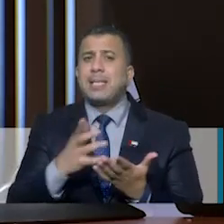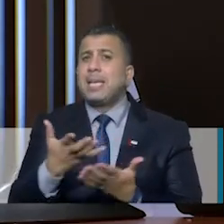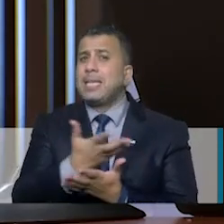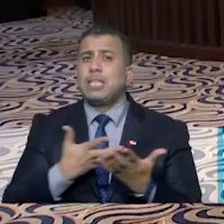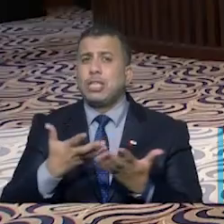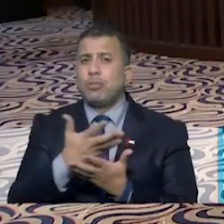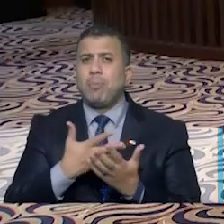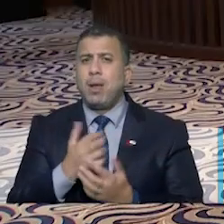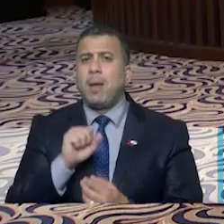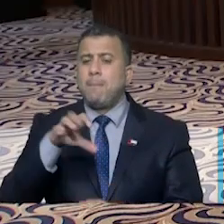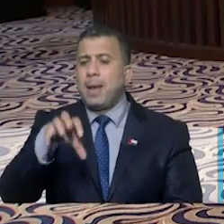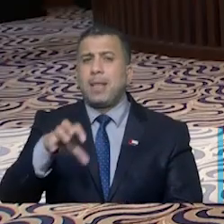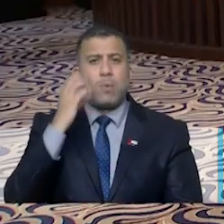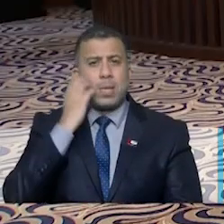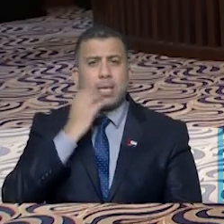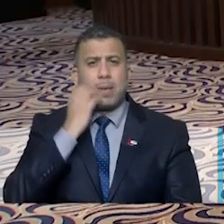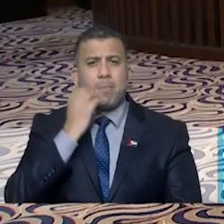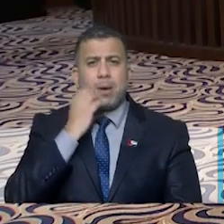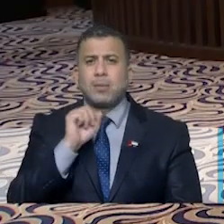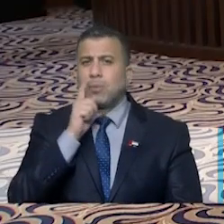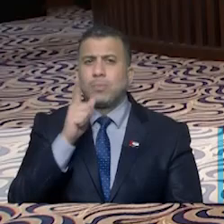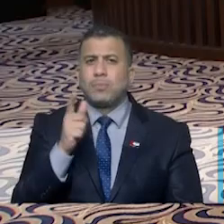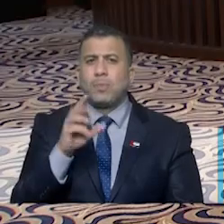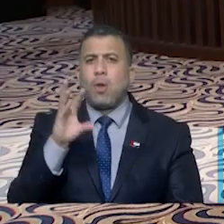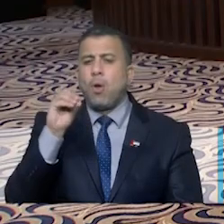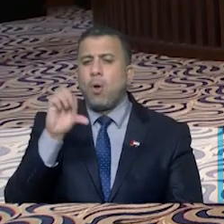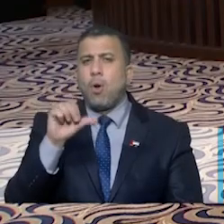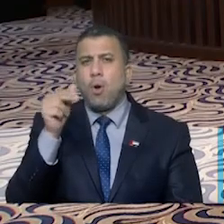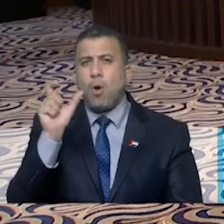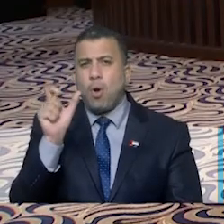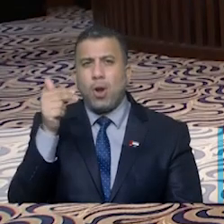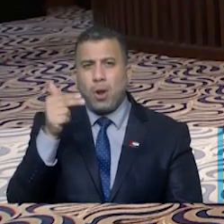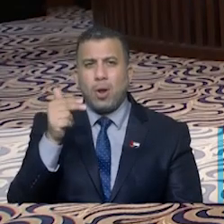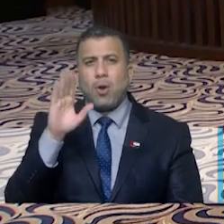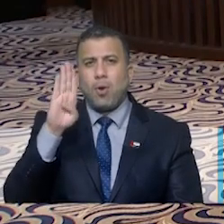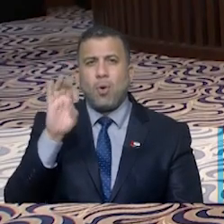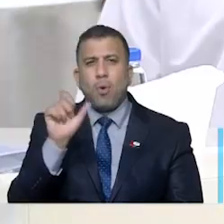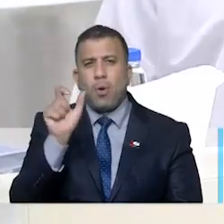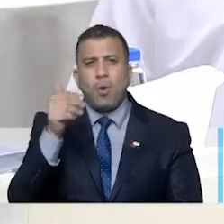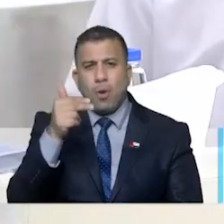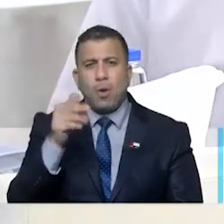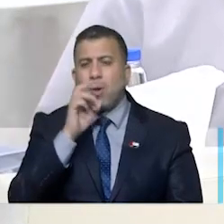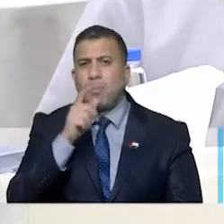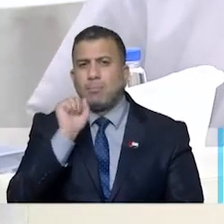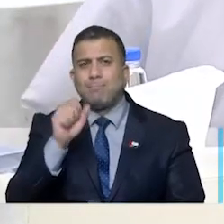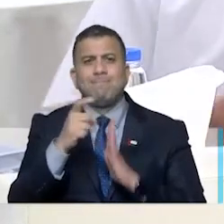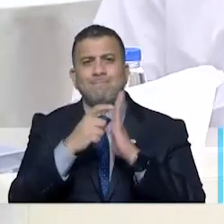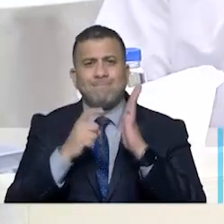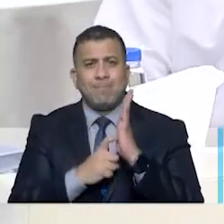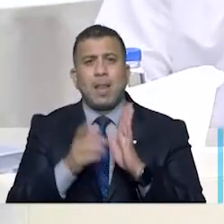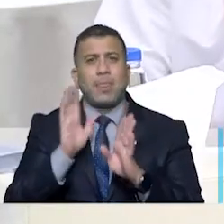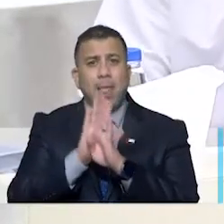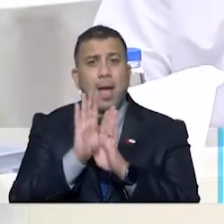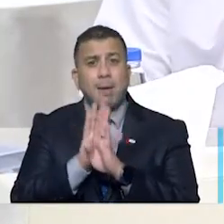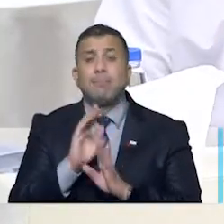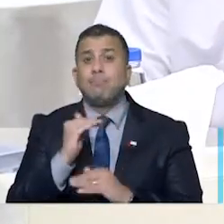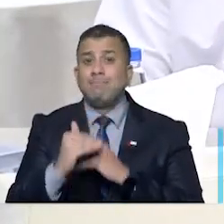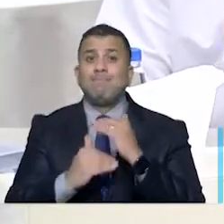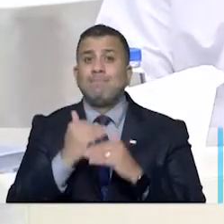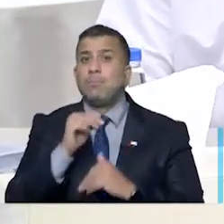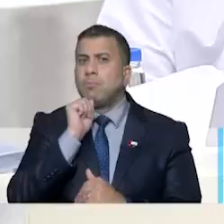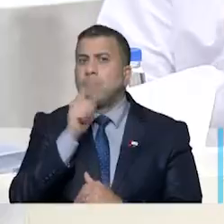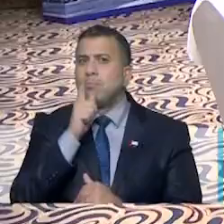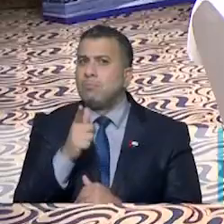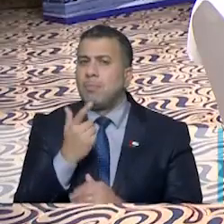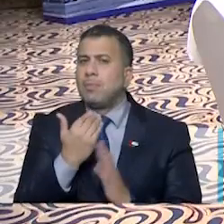تعزيز البيئه الاستثماريه بين دوله الامارات وهونغ كونج واستعراض ابرز القوانين والتشريعات الداعمه والمحفزه